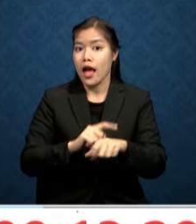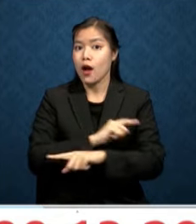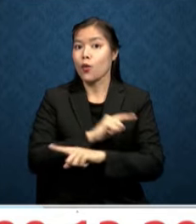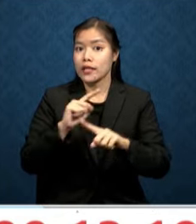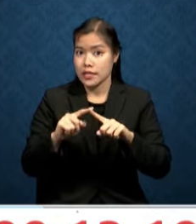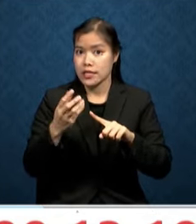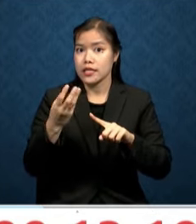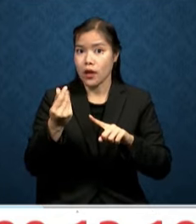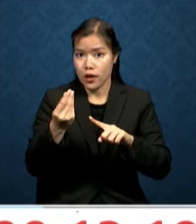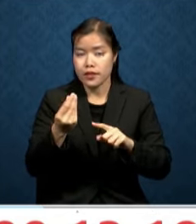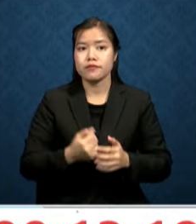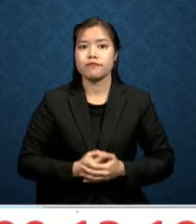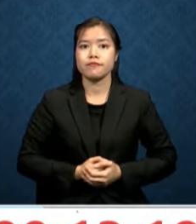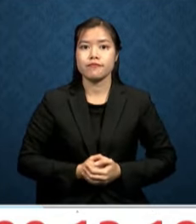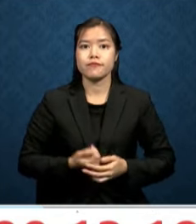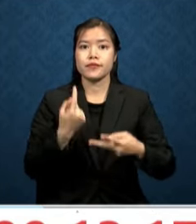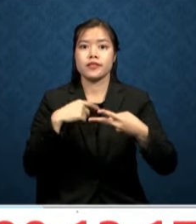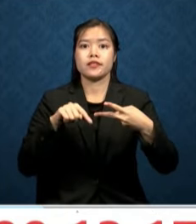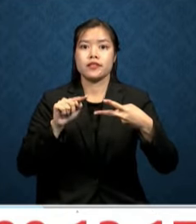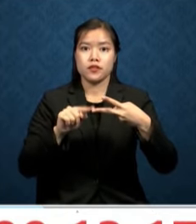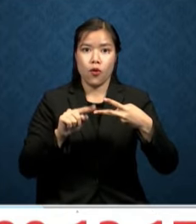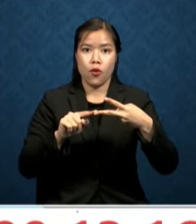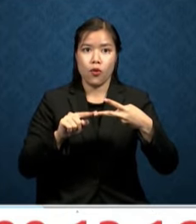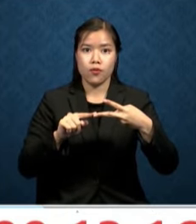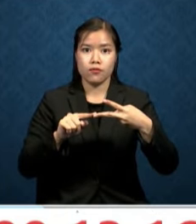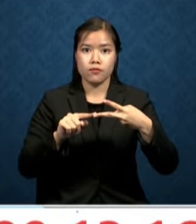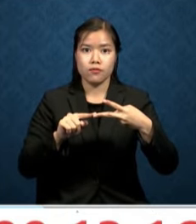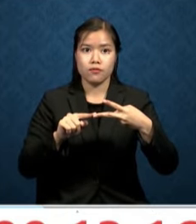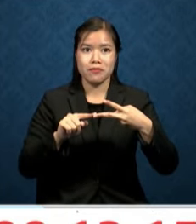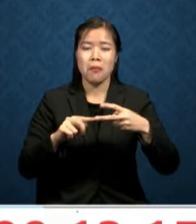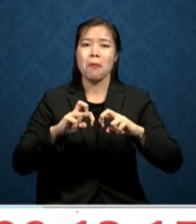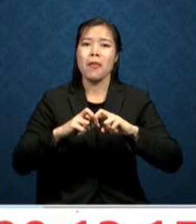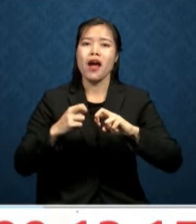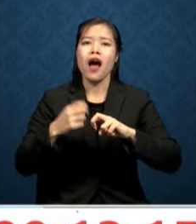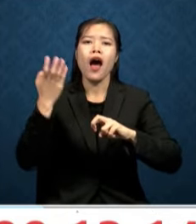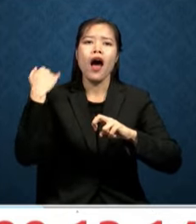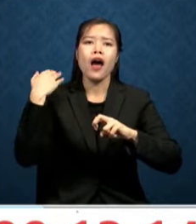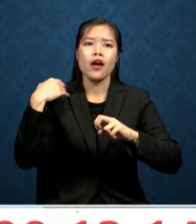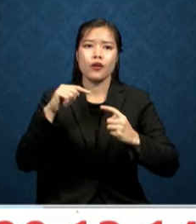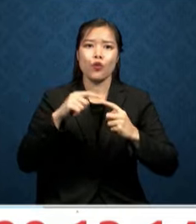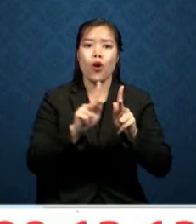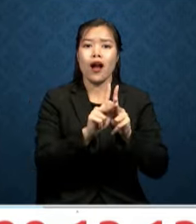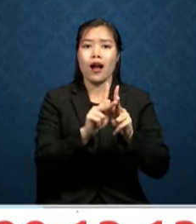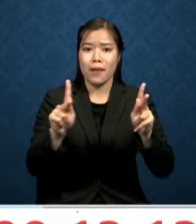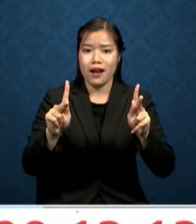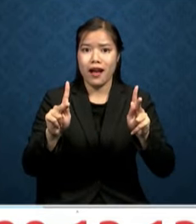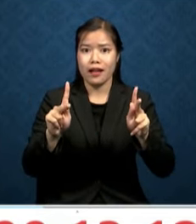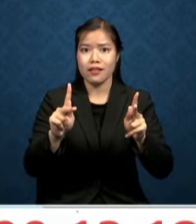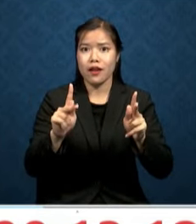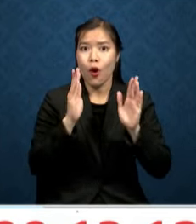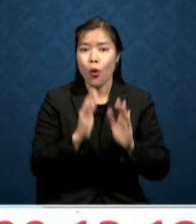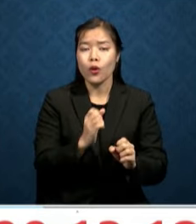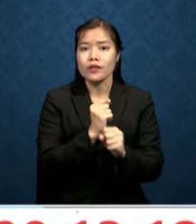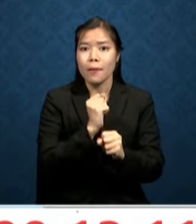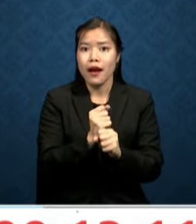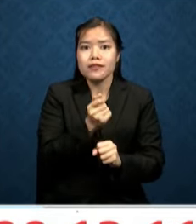นะครับคำถามที่2นะครับจากปัญหาการขาดประชุมนะฮะของบอร์ดค่าจ้างหรือคณะกรรมการค่าจ้างนะฮะจนทำให้